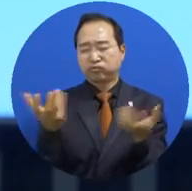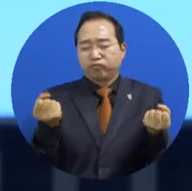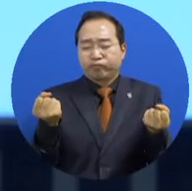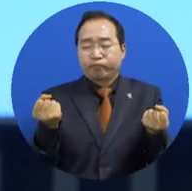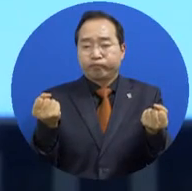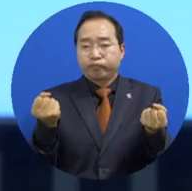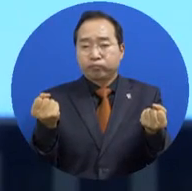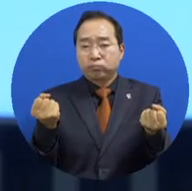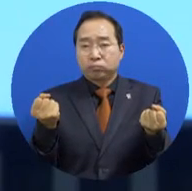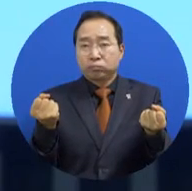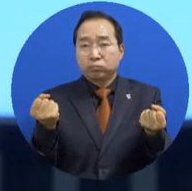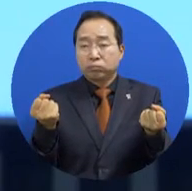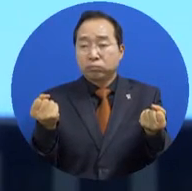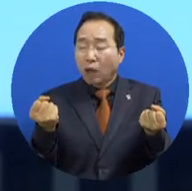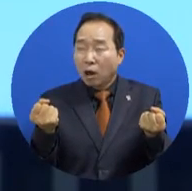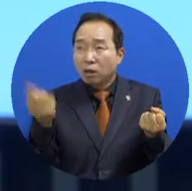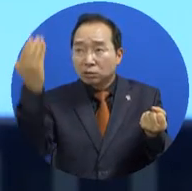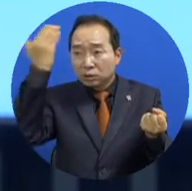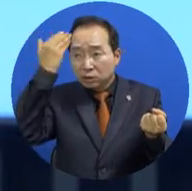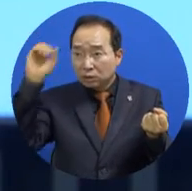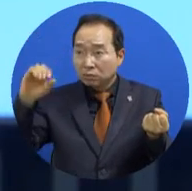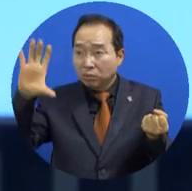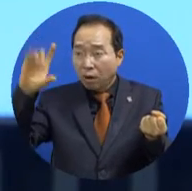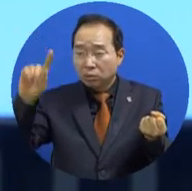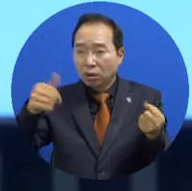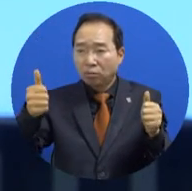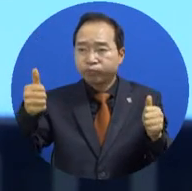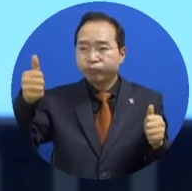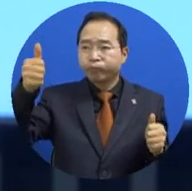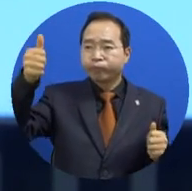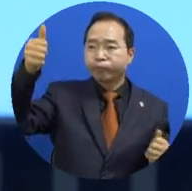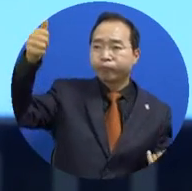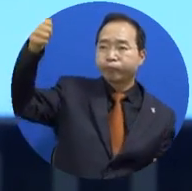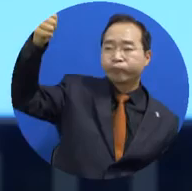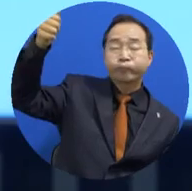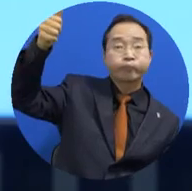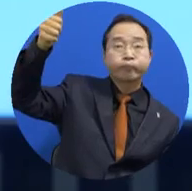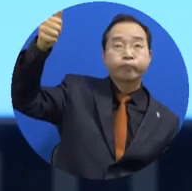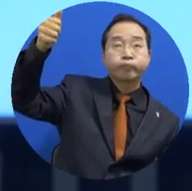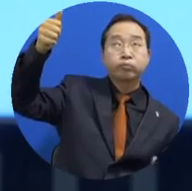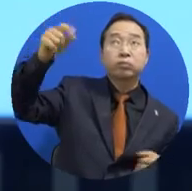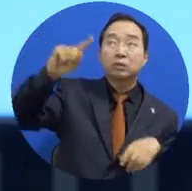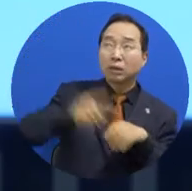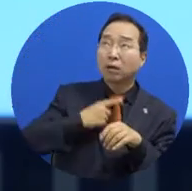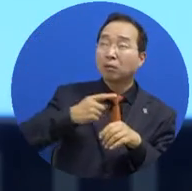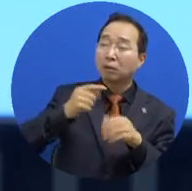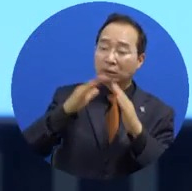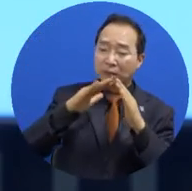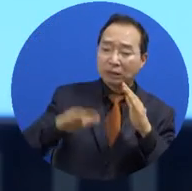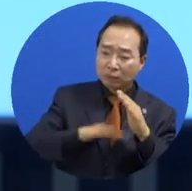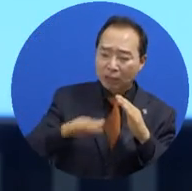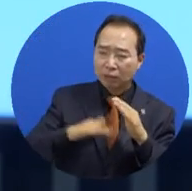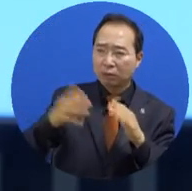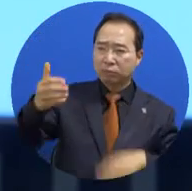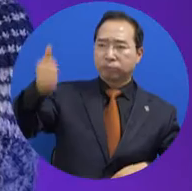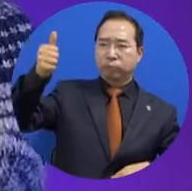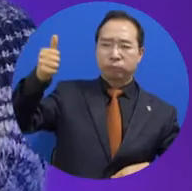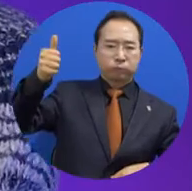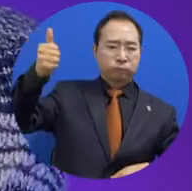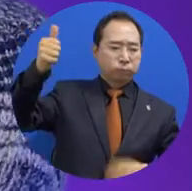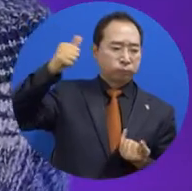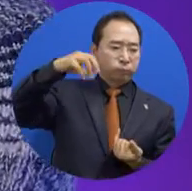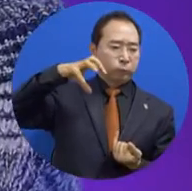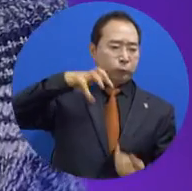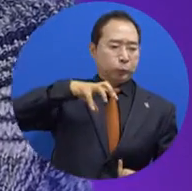됐던 것이 이게 남녀 위계로 됐기 때문에 우리가 가부장제나 이제 여성에 대한 억압이었던 거예요.